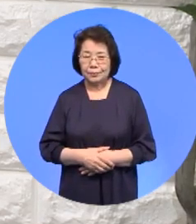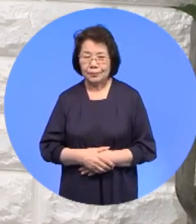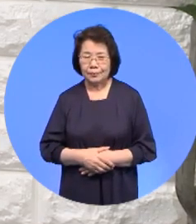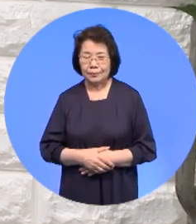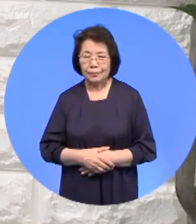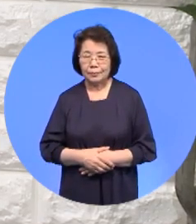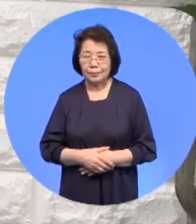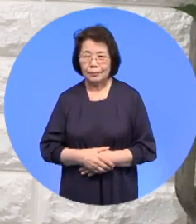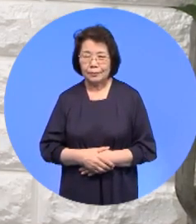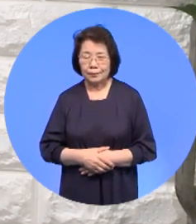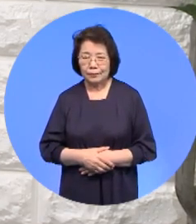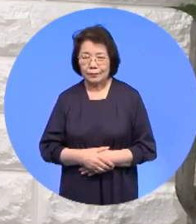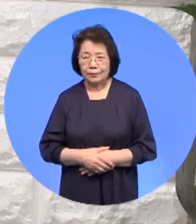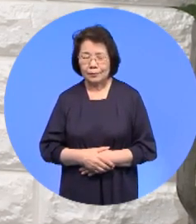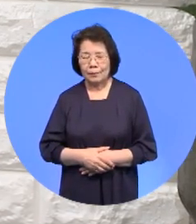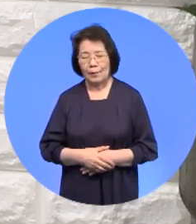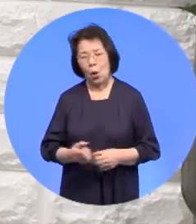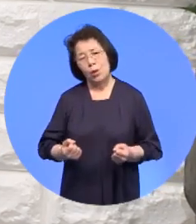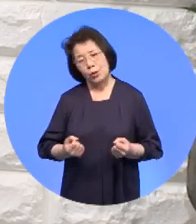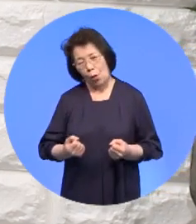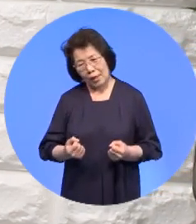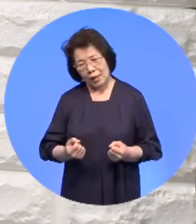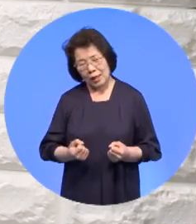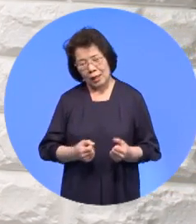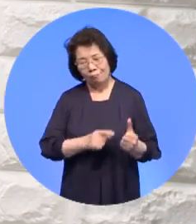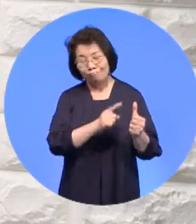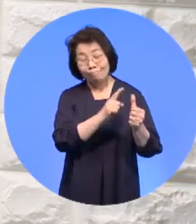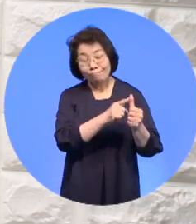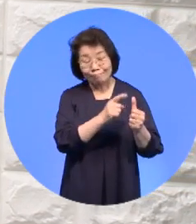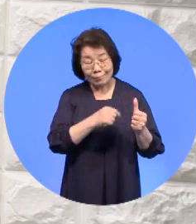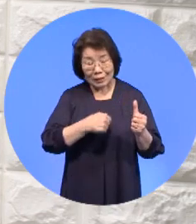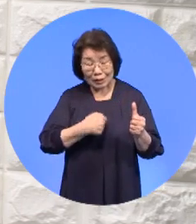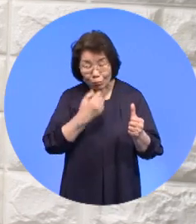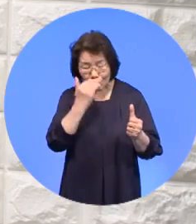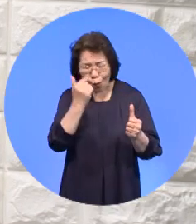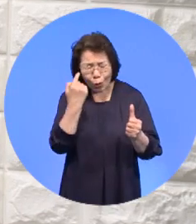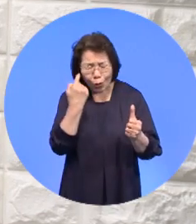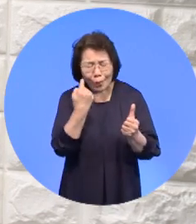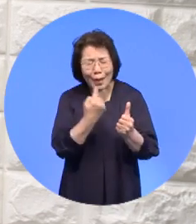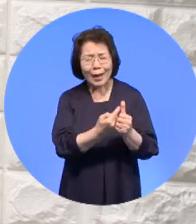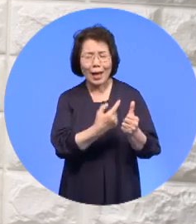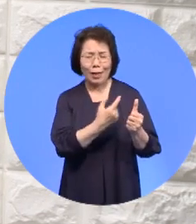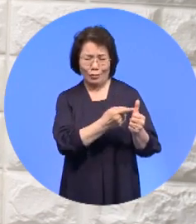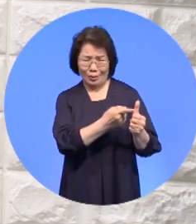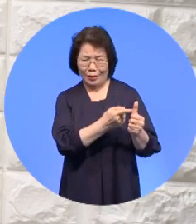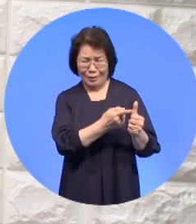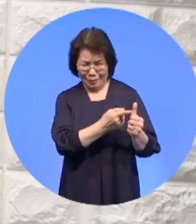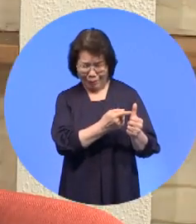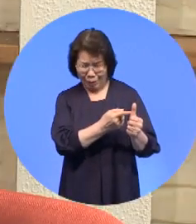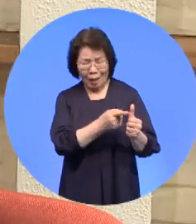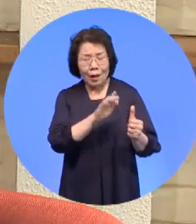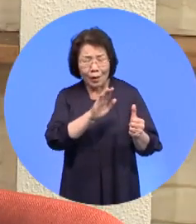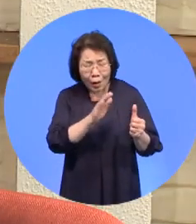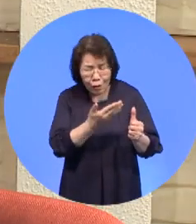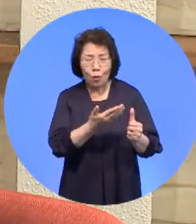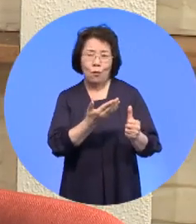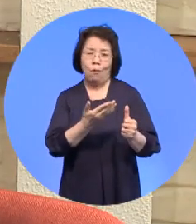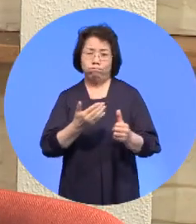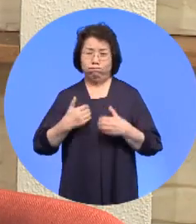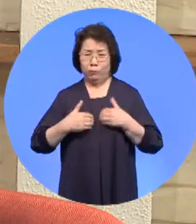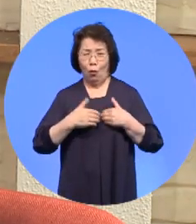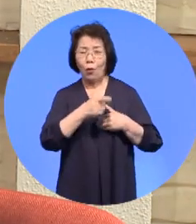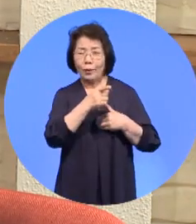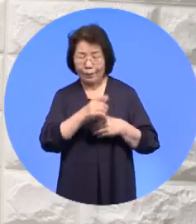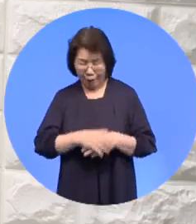ああいやーめっちゃ面白だってあんなに自分のこと以外に興味の伊藤さんがてなかったらさんあっ図ってますよ